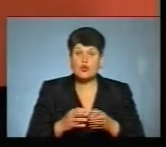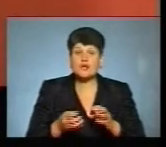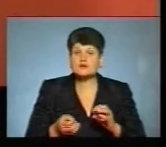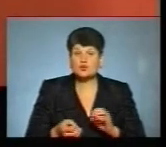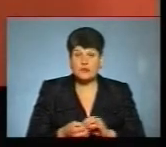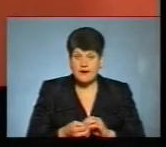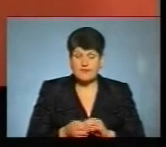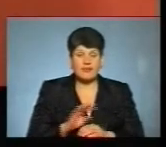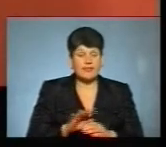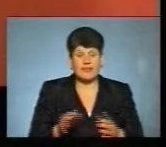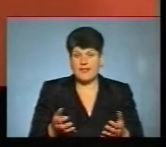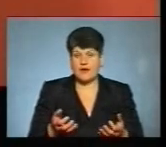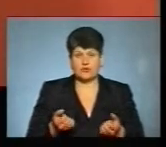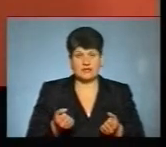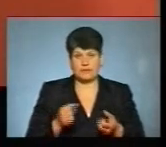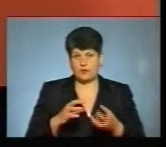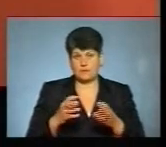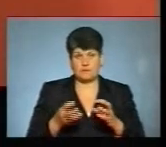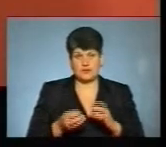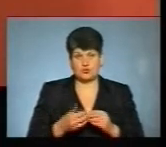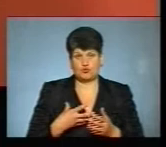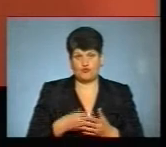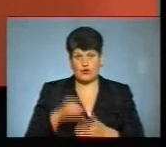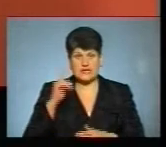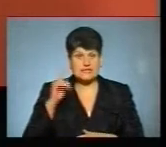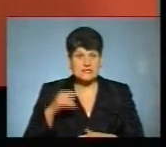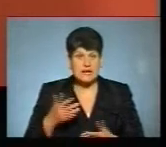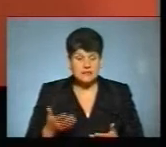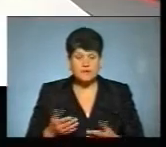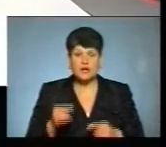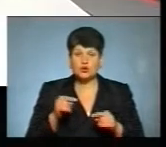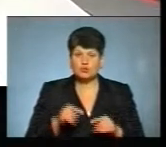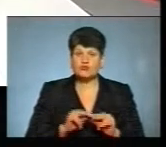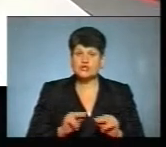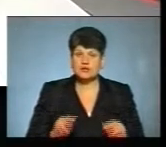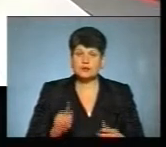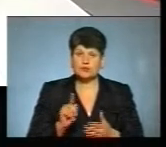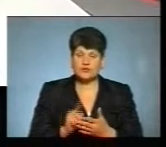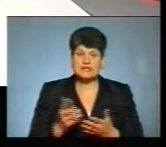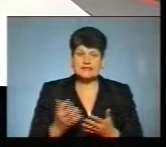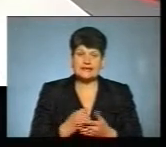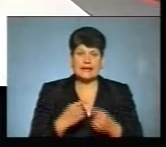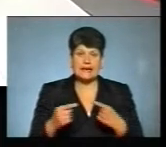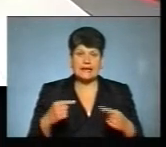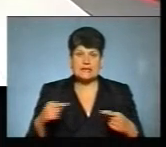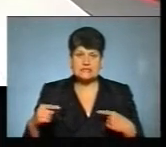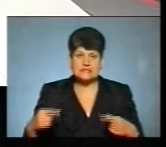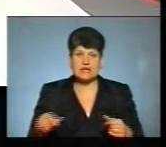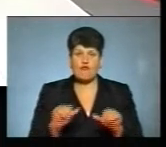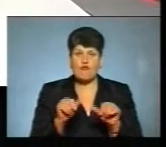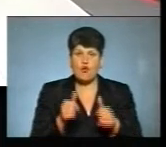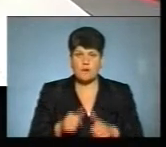результаті не отримують підсумок своїх знань. Тому вчителі мають знайти різні форми щодо